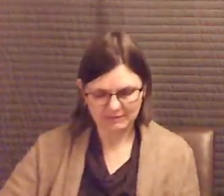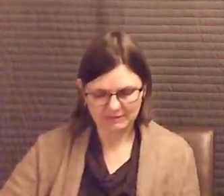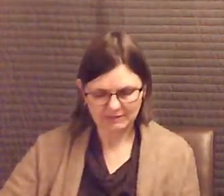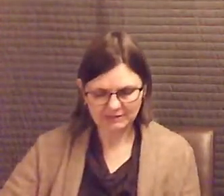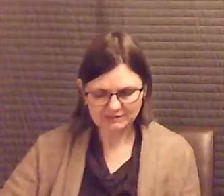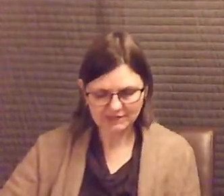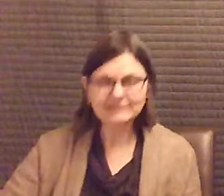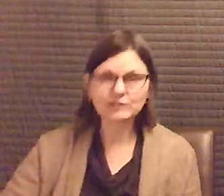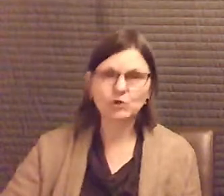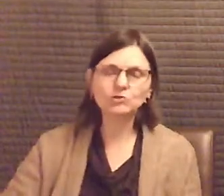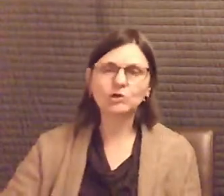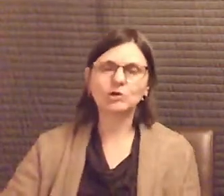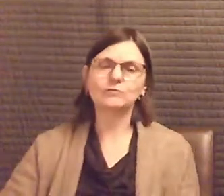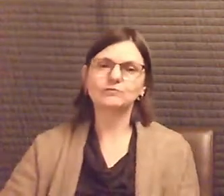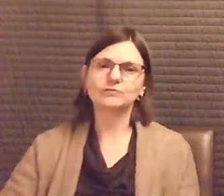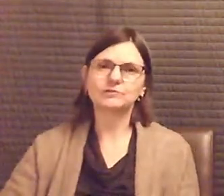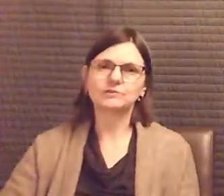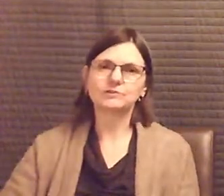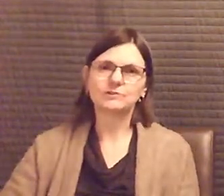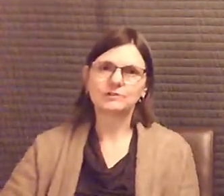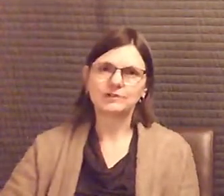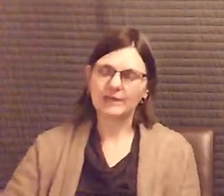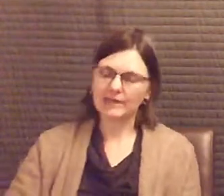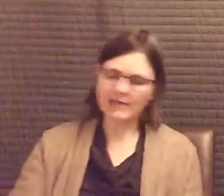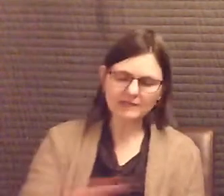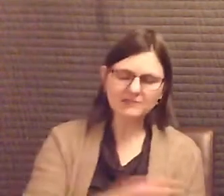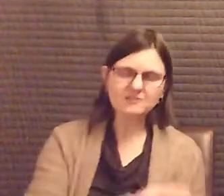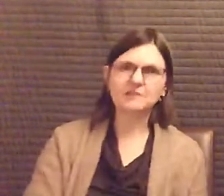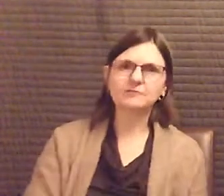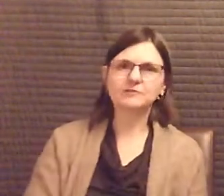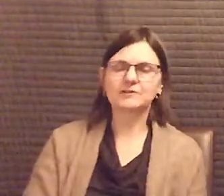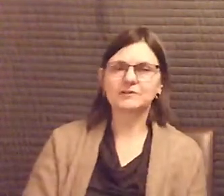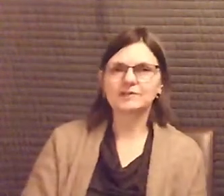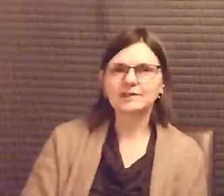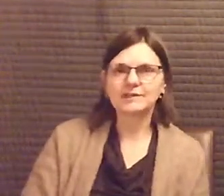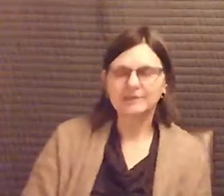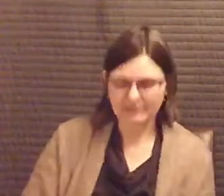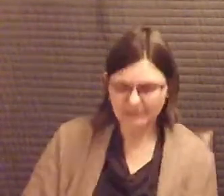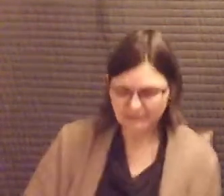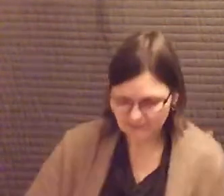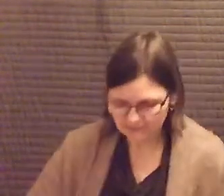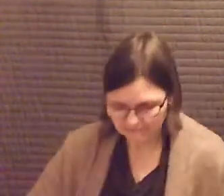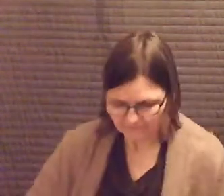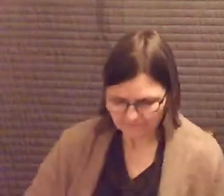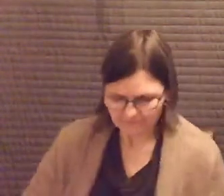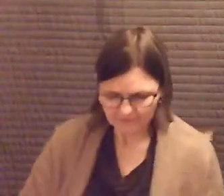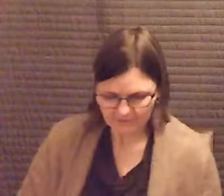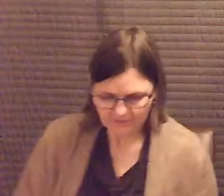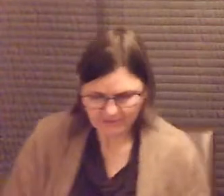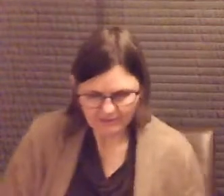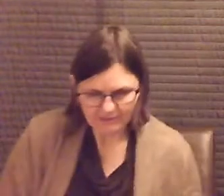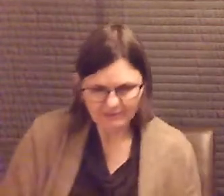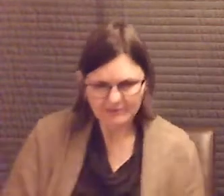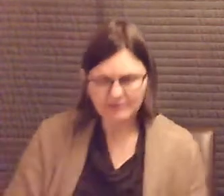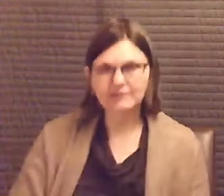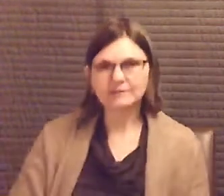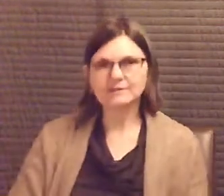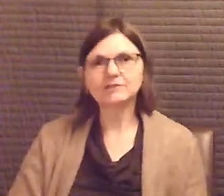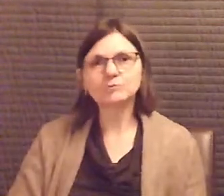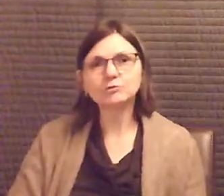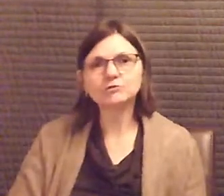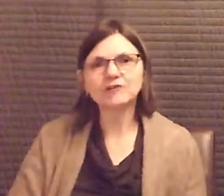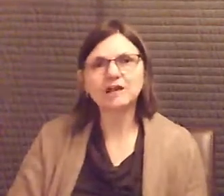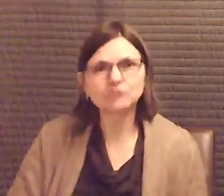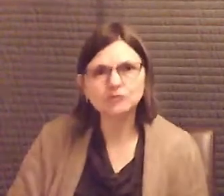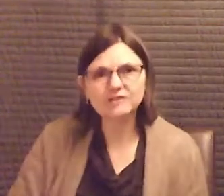ambi dat je kijkt naar ongeloof want de schud je in heel de schrift jongens zie dan zie je dit is de modder als en